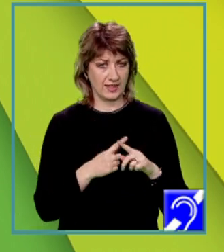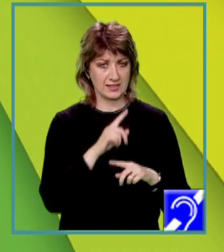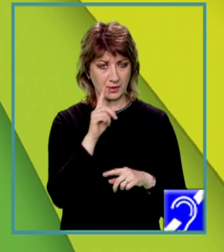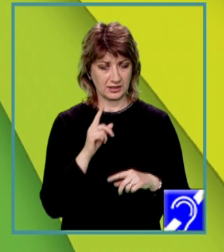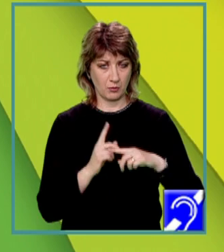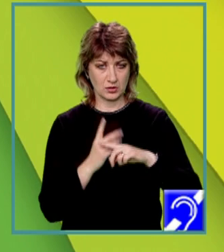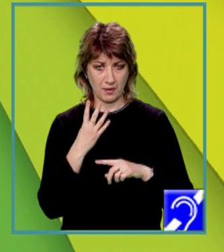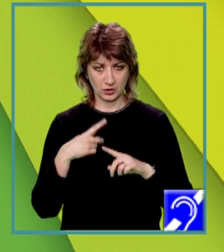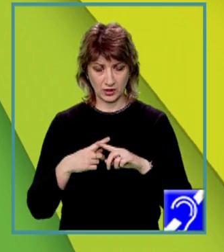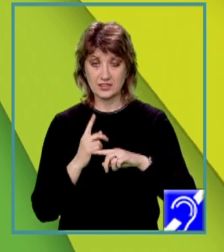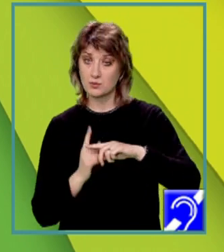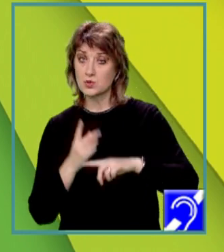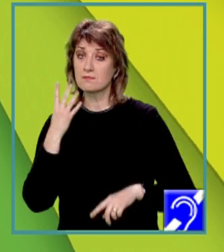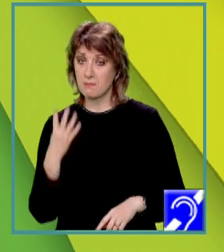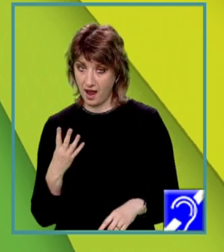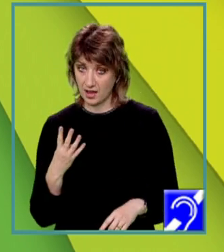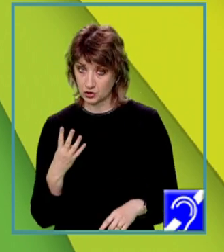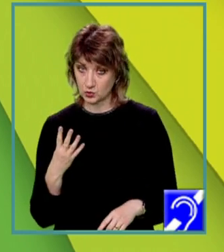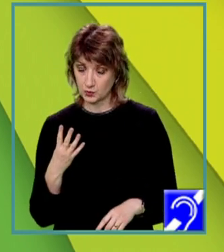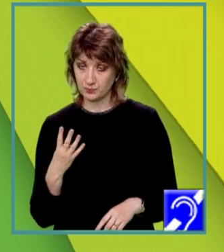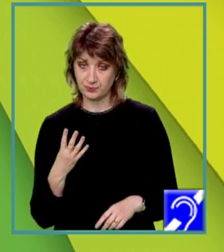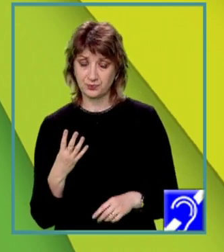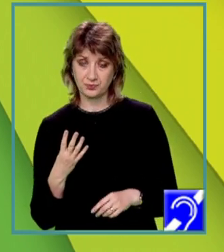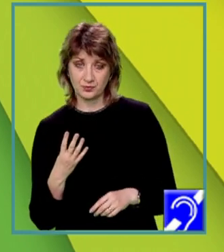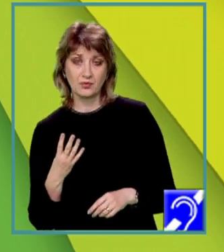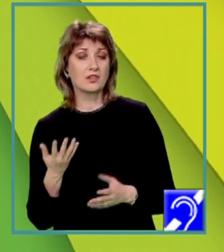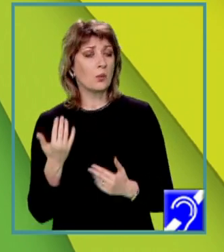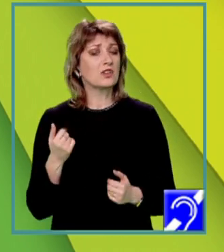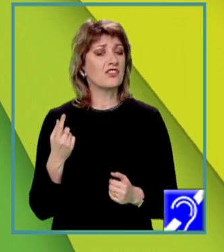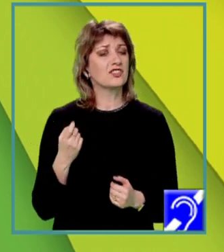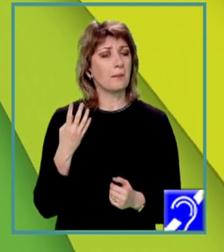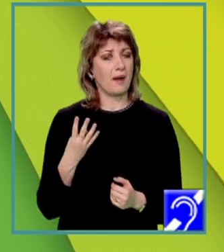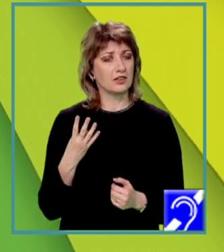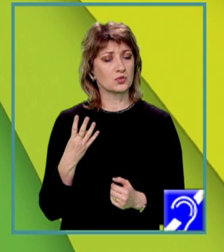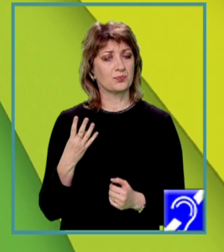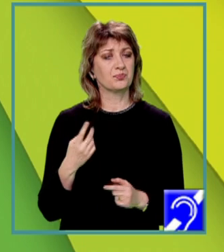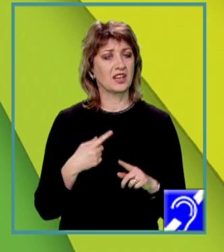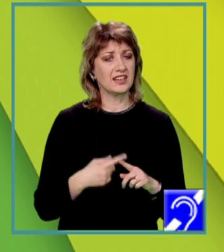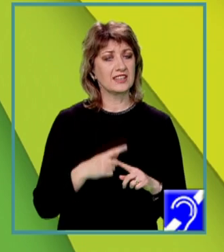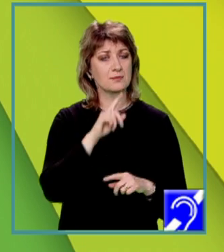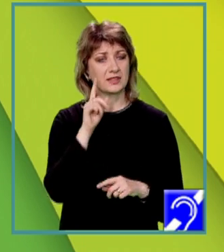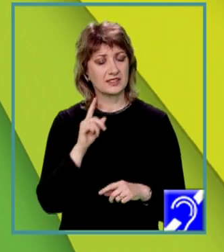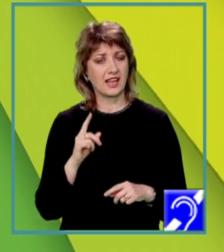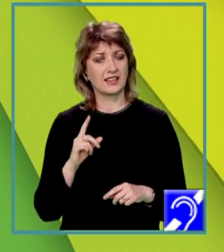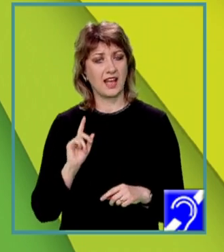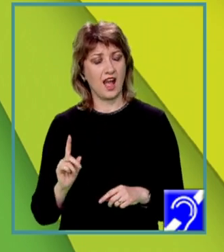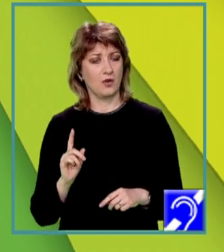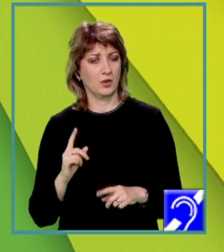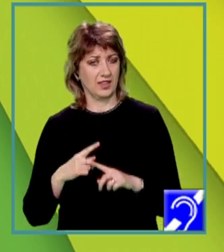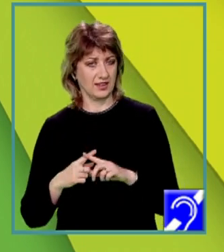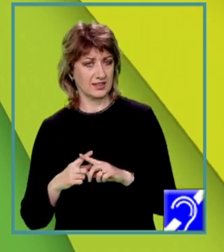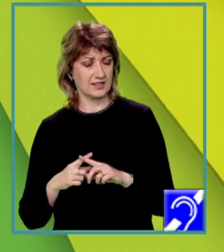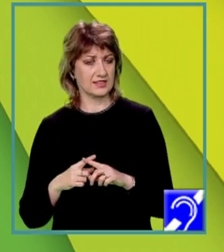4x plus patru ce va dezvălui și de unde vine acest 4 x pătrat este pătratul x Evident